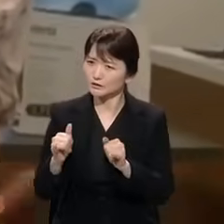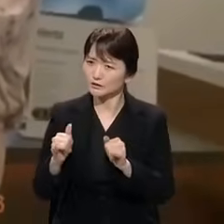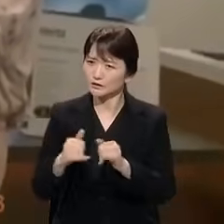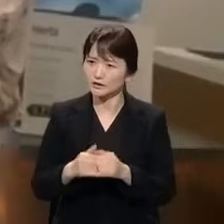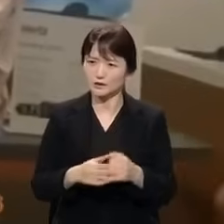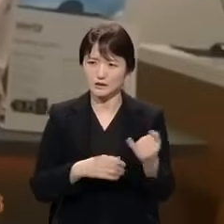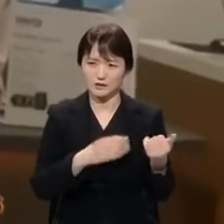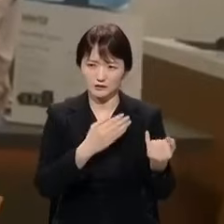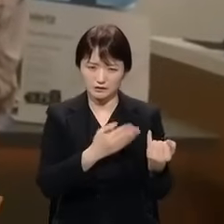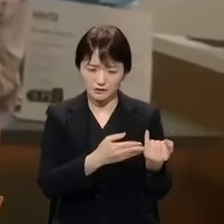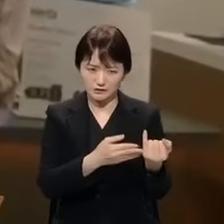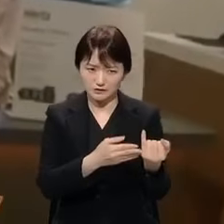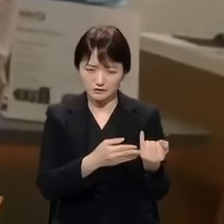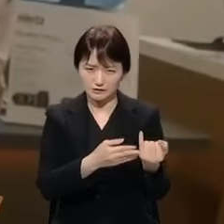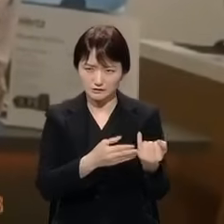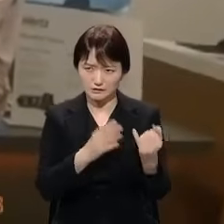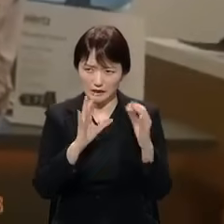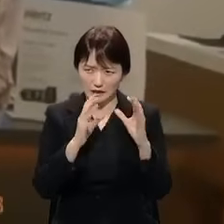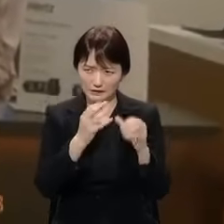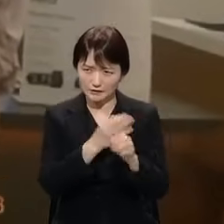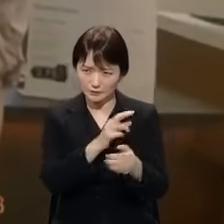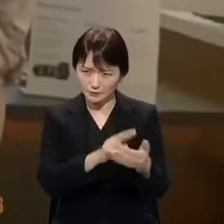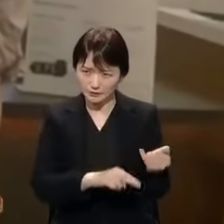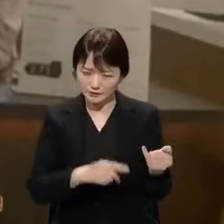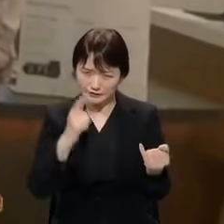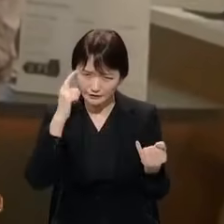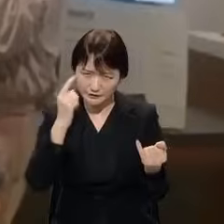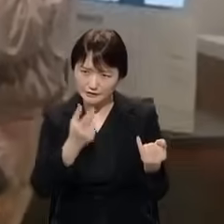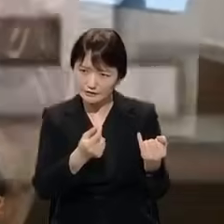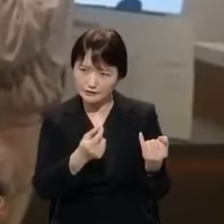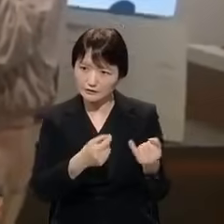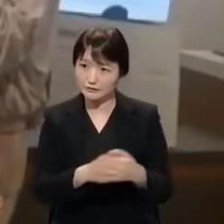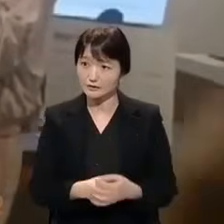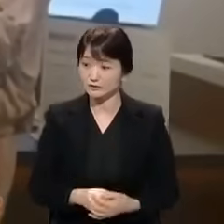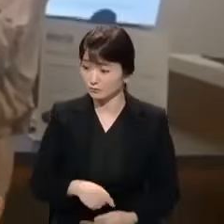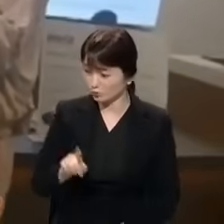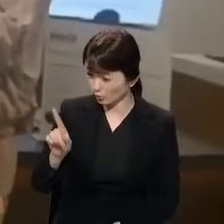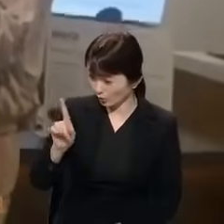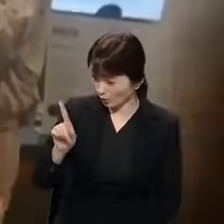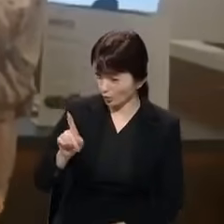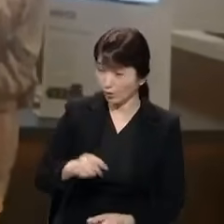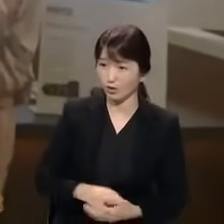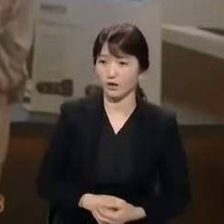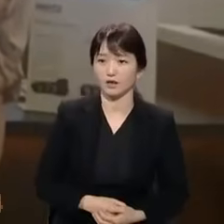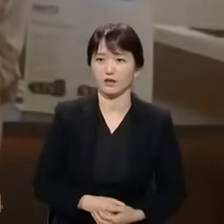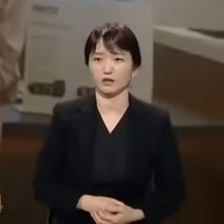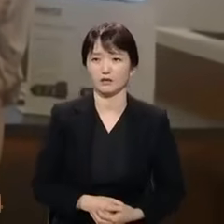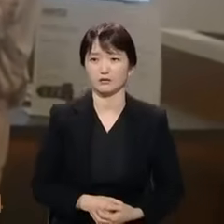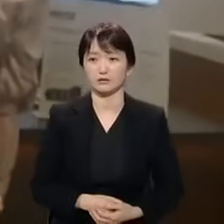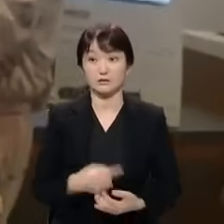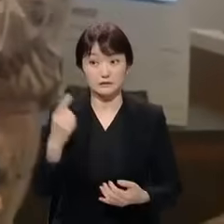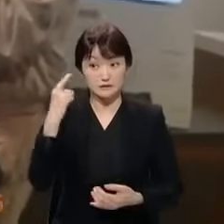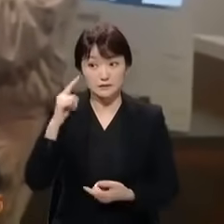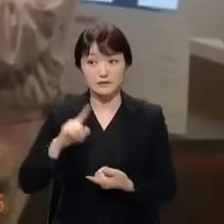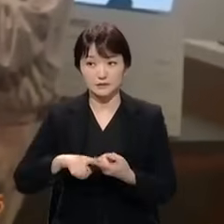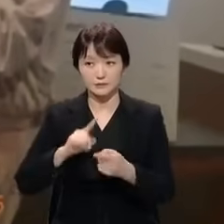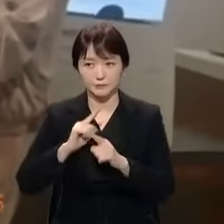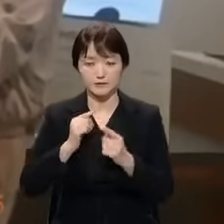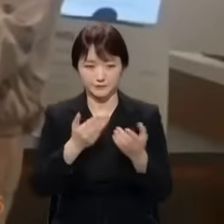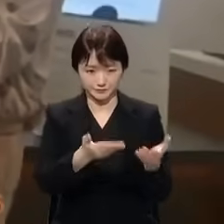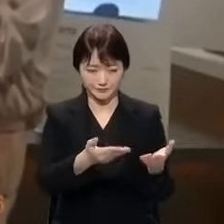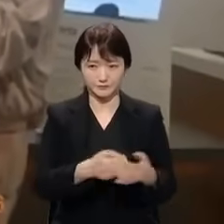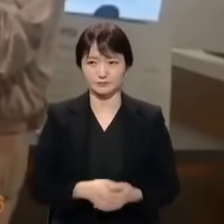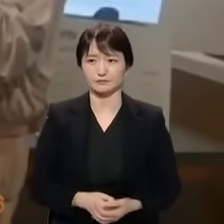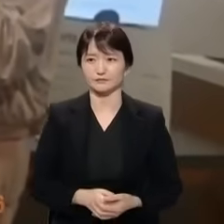but I guess a pilot was concerned about potential trafficking. You what? Heard? I'm just going based on what I was told.